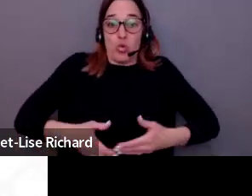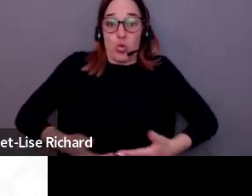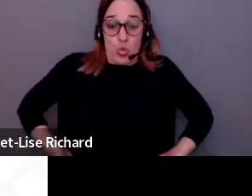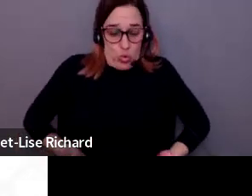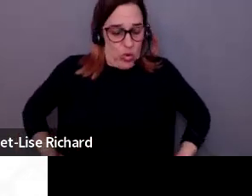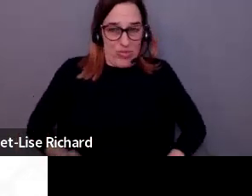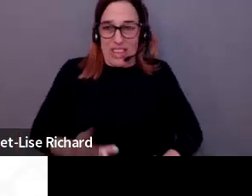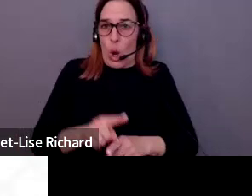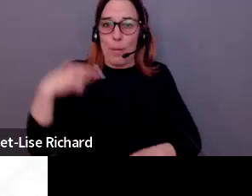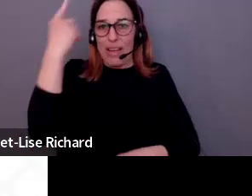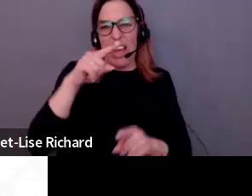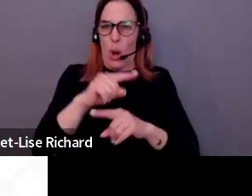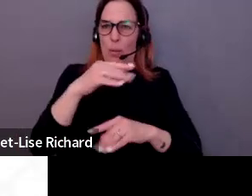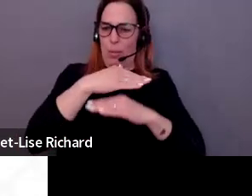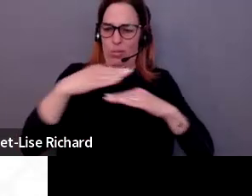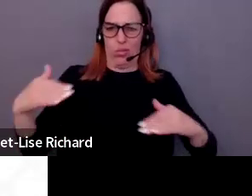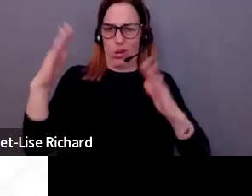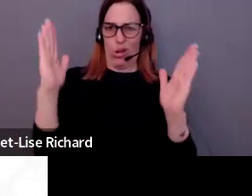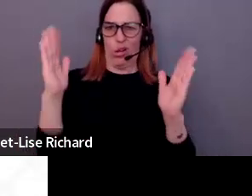un effet carré.